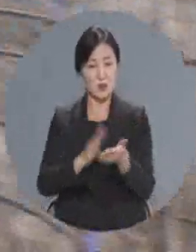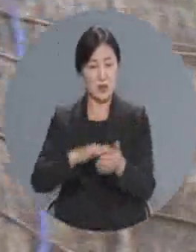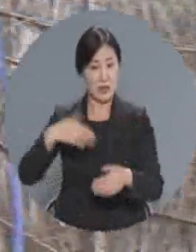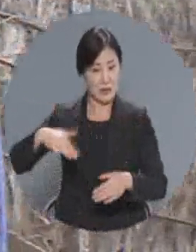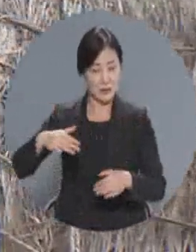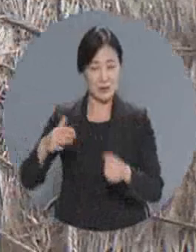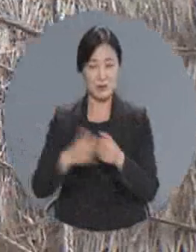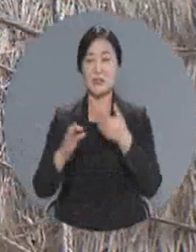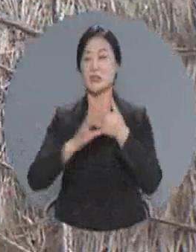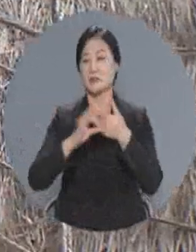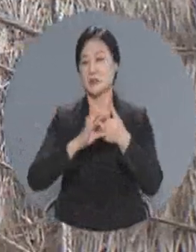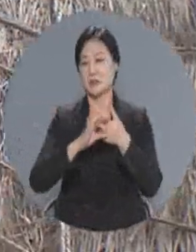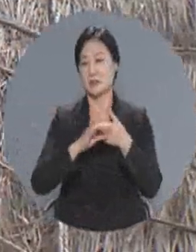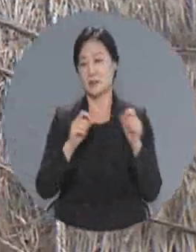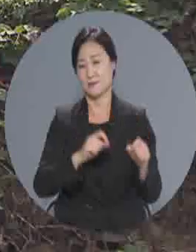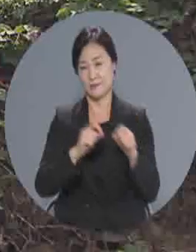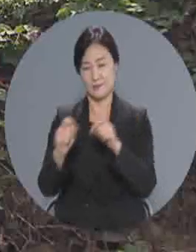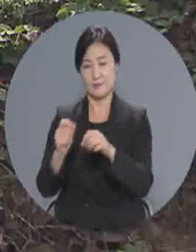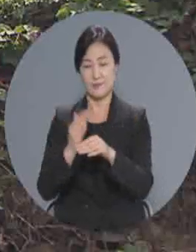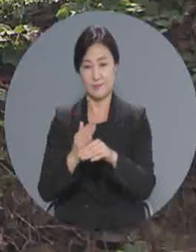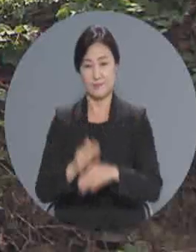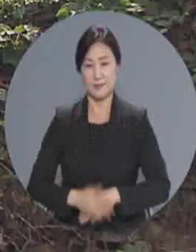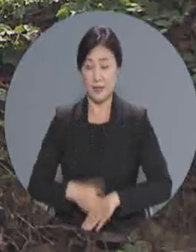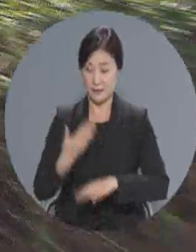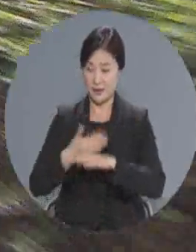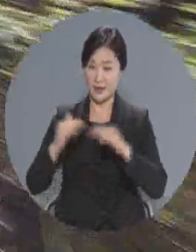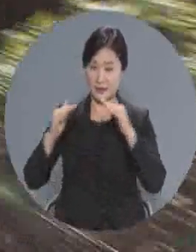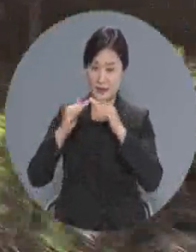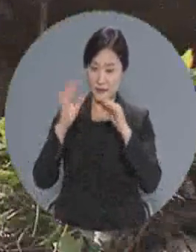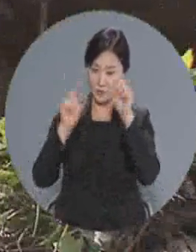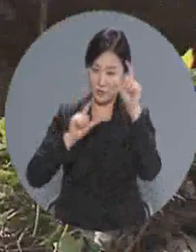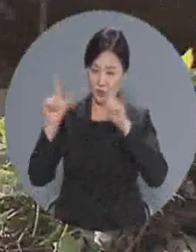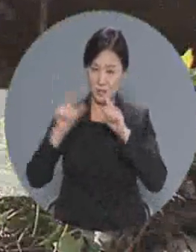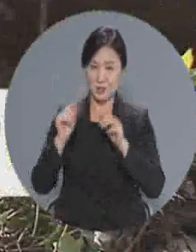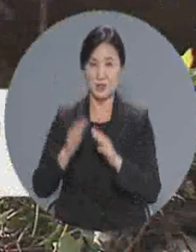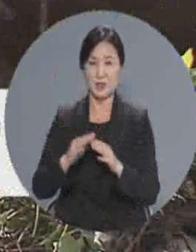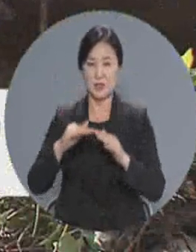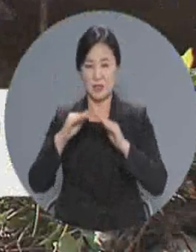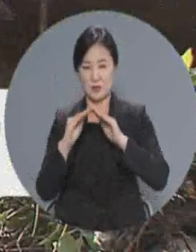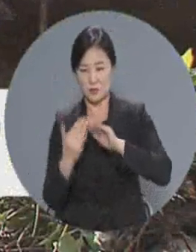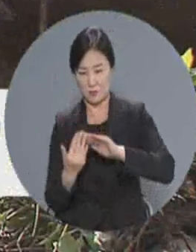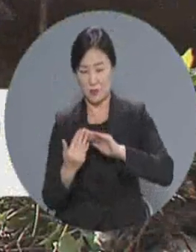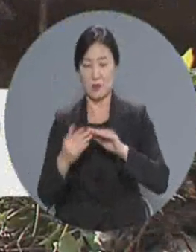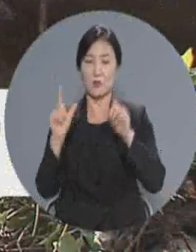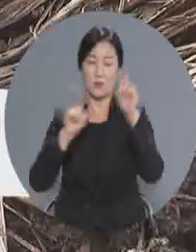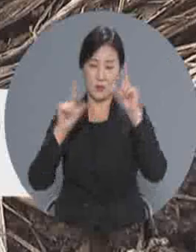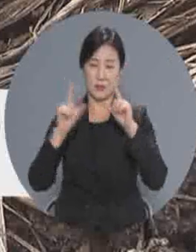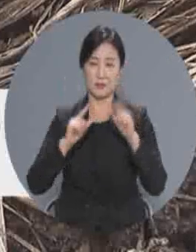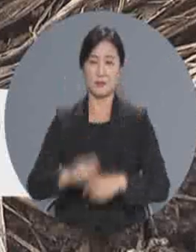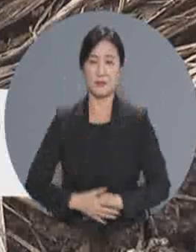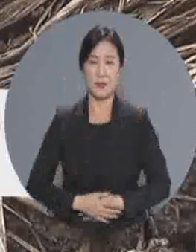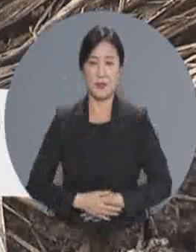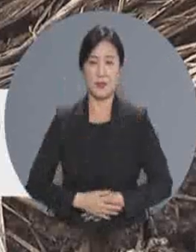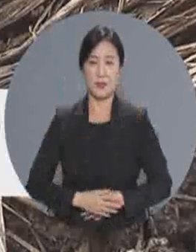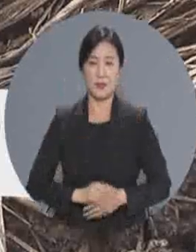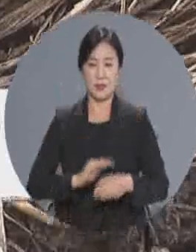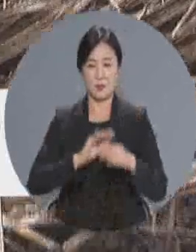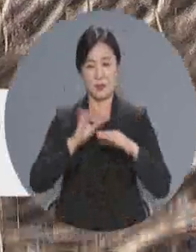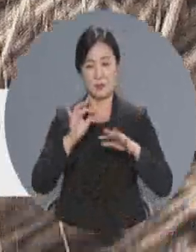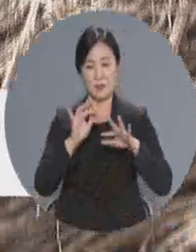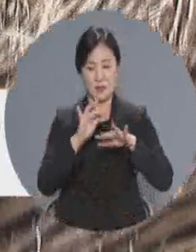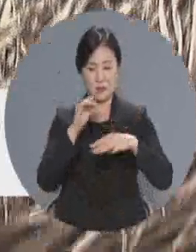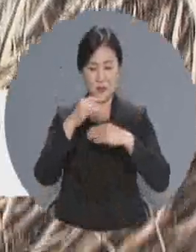임시 조치만 해놓은 겁니다. 또 다른 초가지붕은 아예 일부가 무너져 내려앉거나 볕집이 군데군데